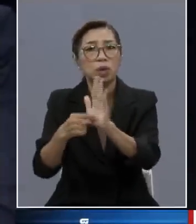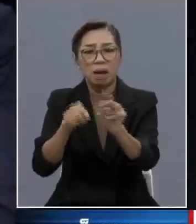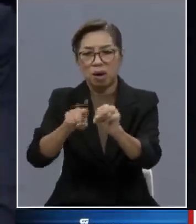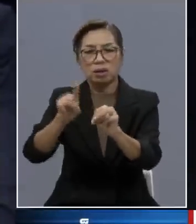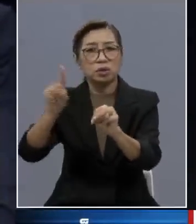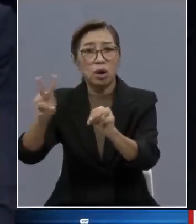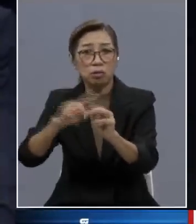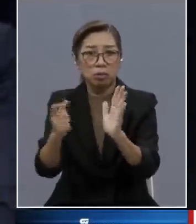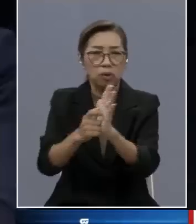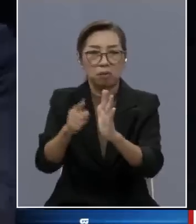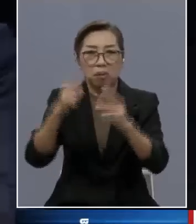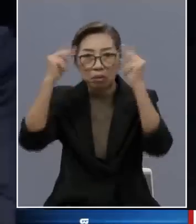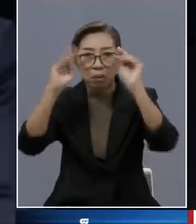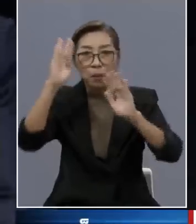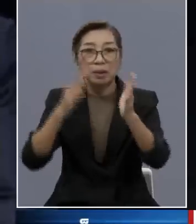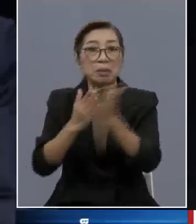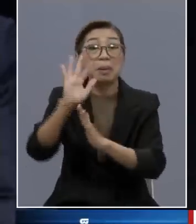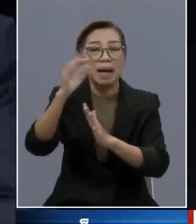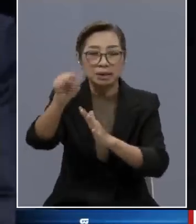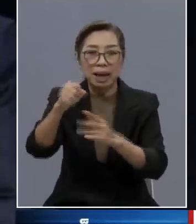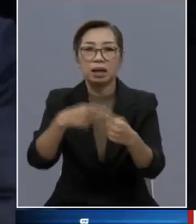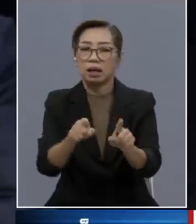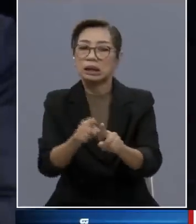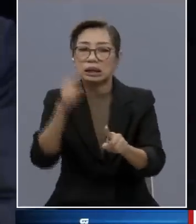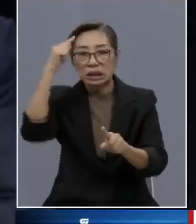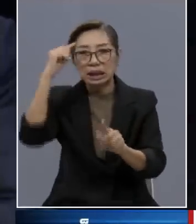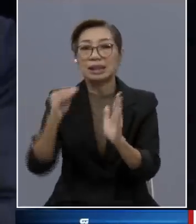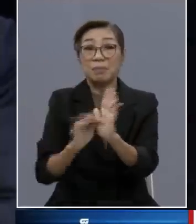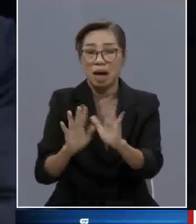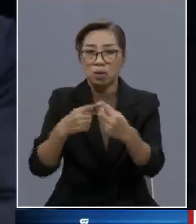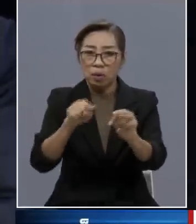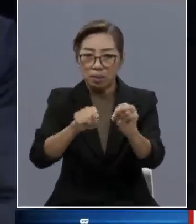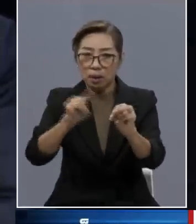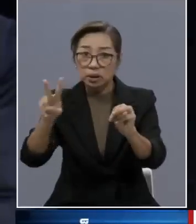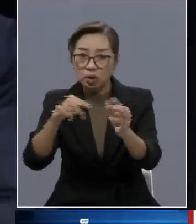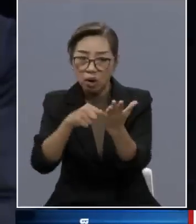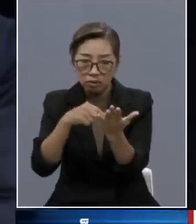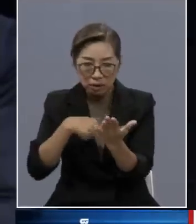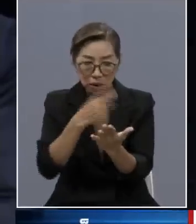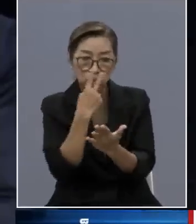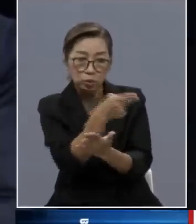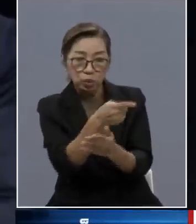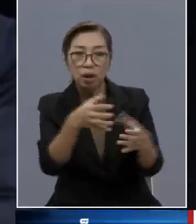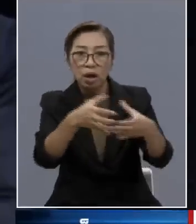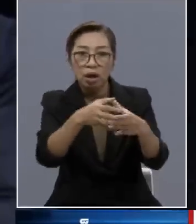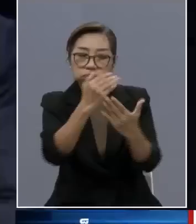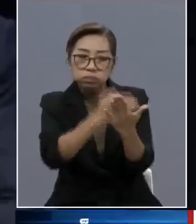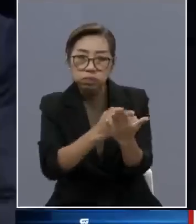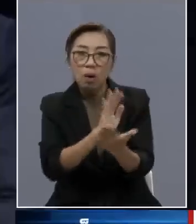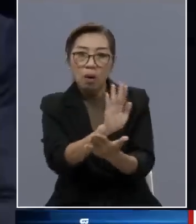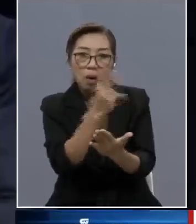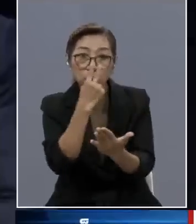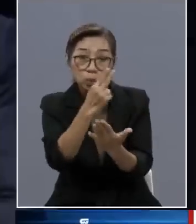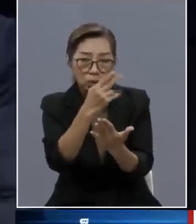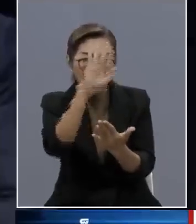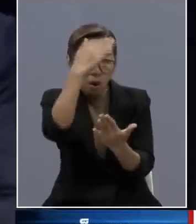ติบัญญัติเสนอเข้าสู่สภาและพรรคอื่นจะเห็นอย่างไรต้องดูตัวร่างก่อนจะกำหนดท่าทีไม่ได้นะครับต้องดูข้อเท็จ